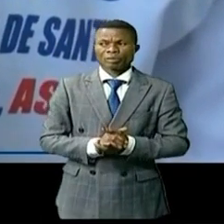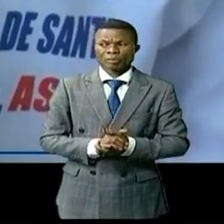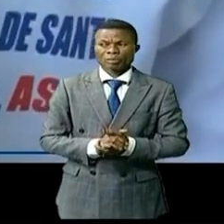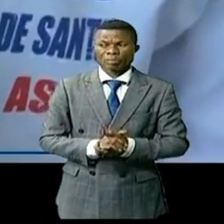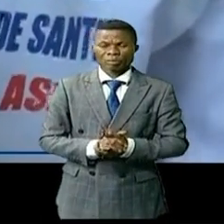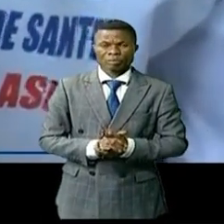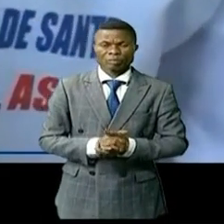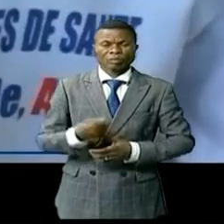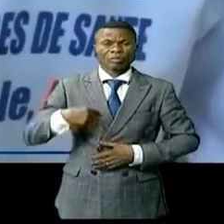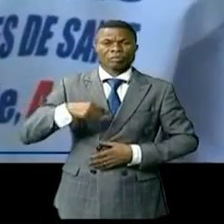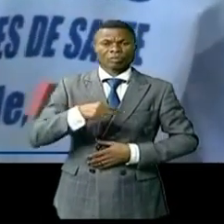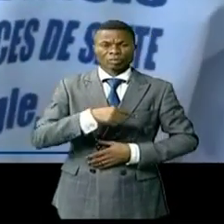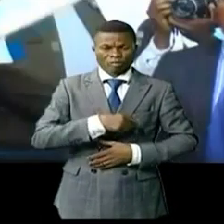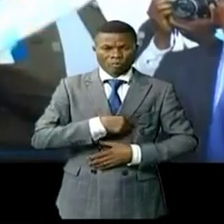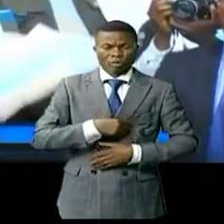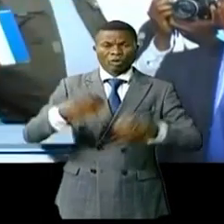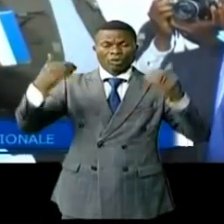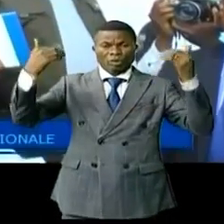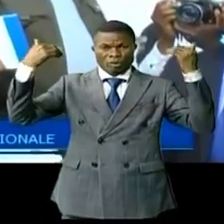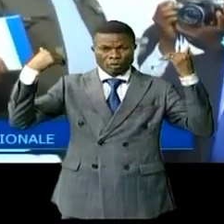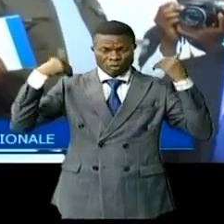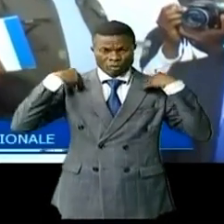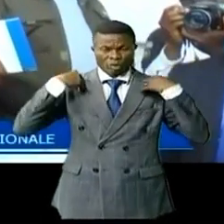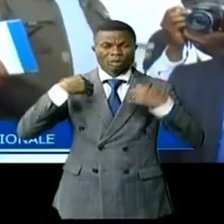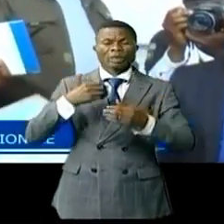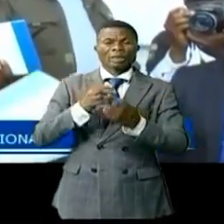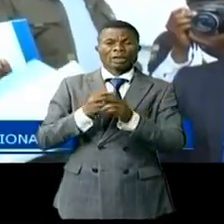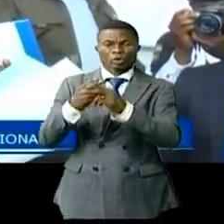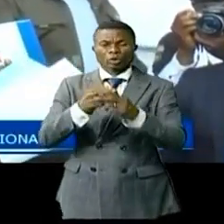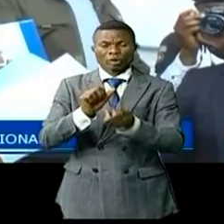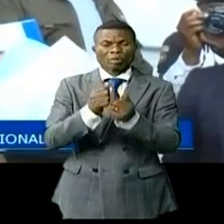cible. Nous sommes autorité budgétaire.